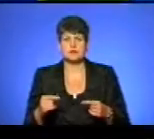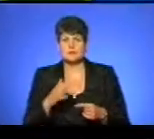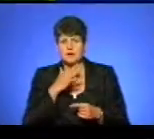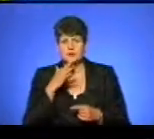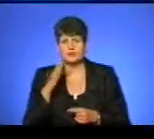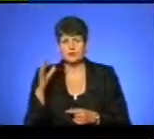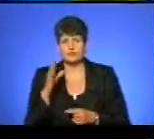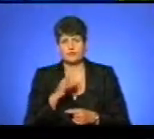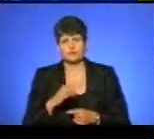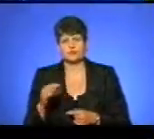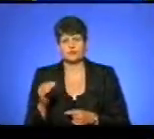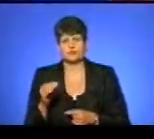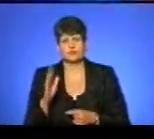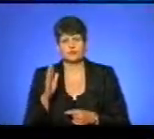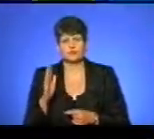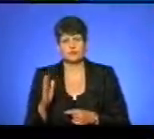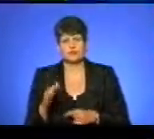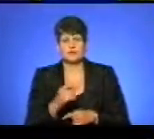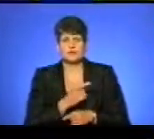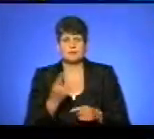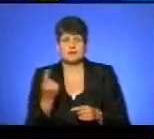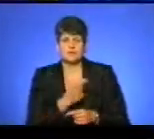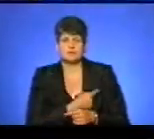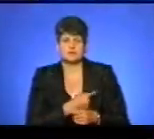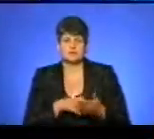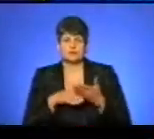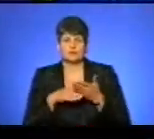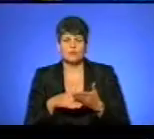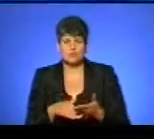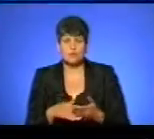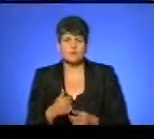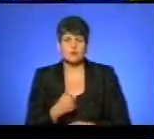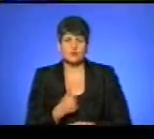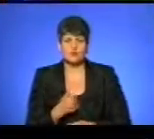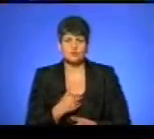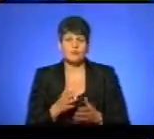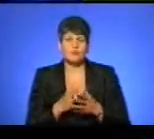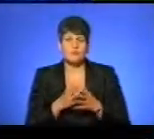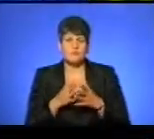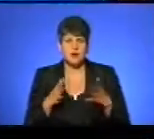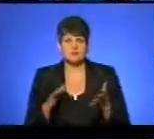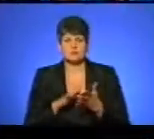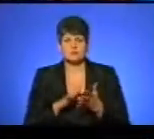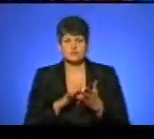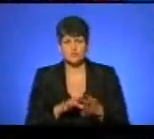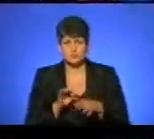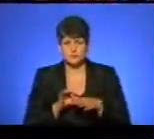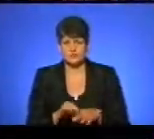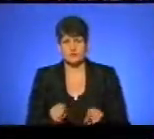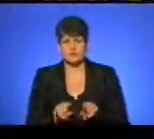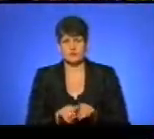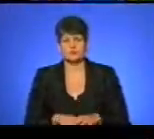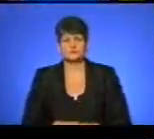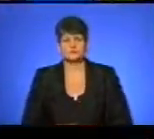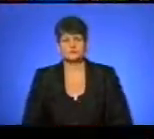цього буде, і вишкіл, і медична, перша медична допомога. Тобто ми хочемо максимум, і екскурсії також.